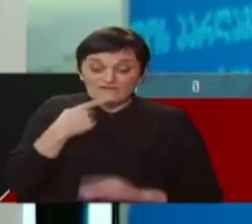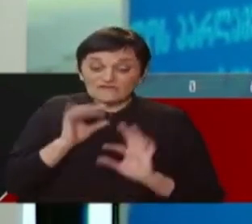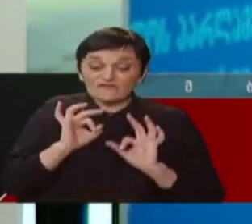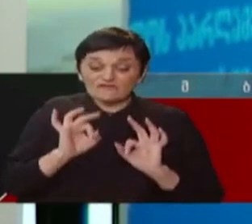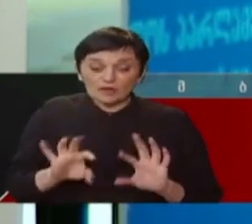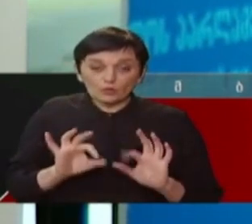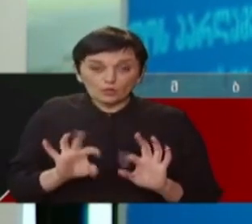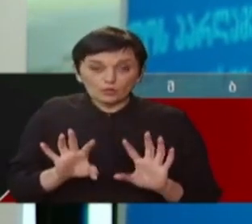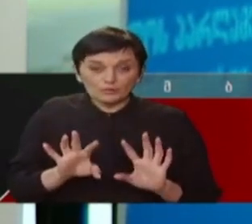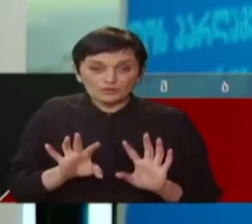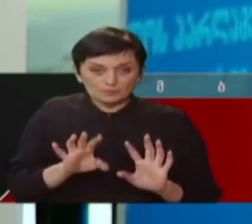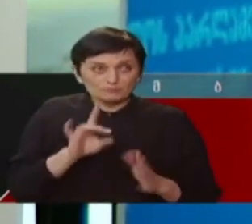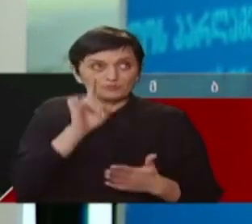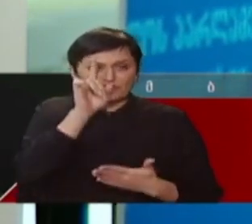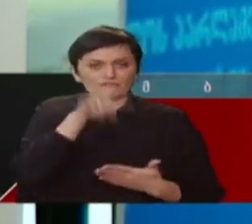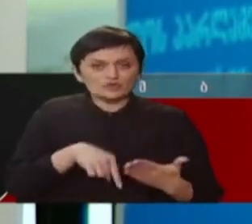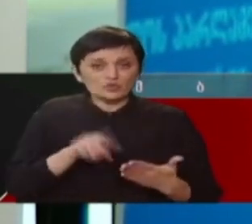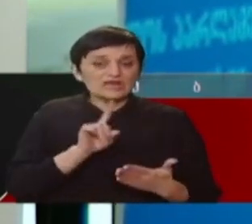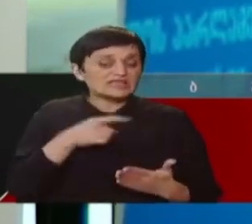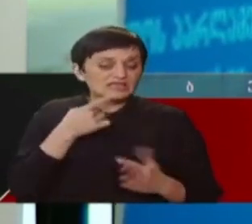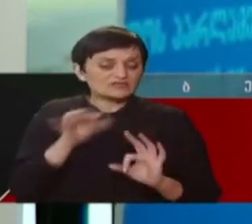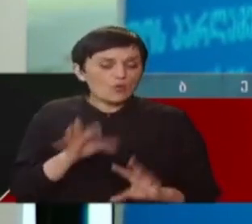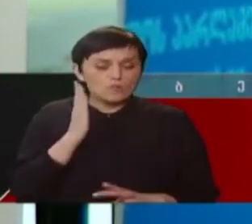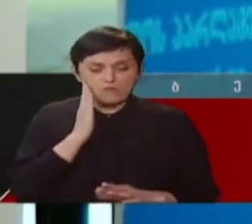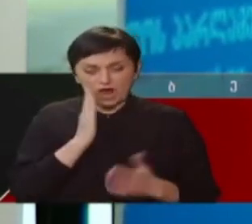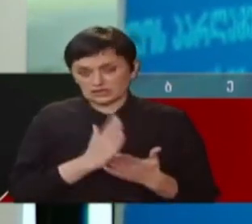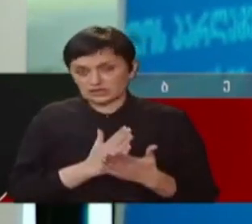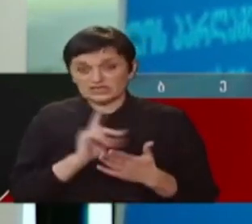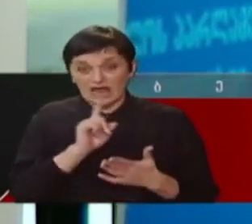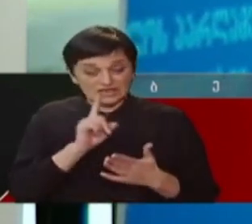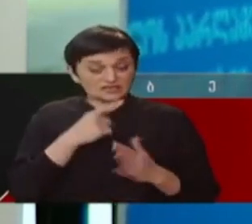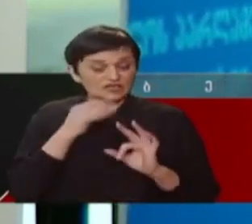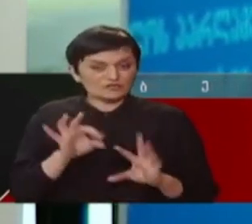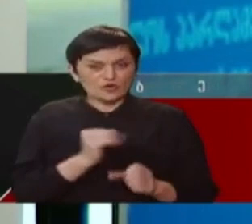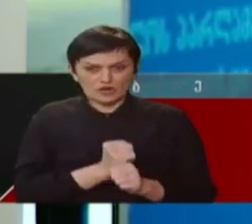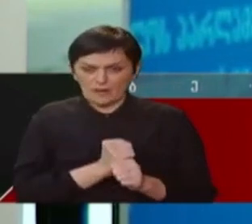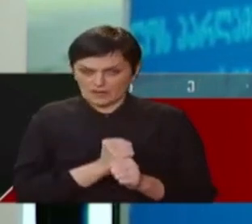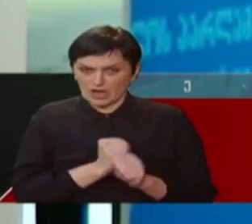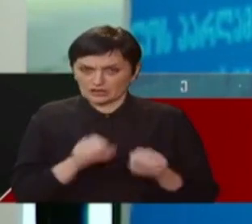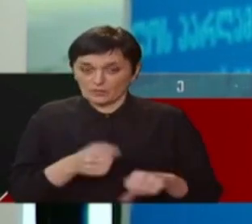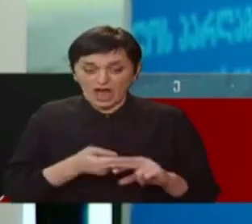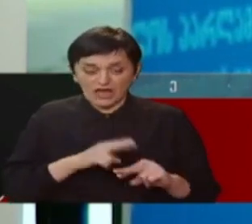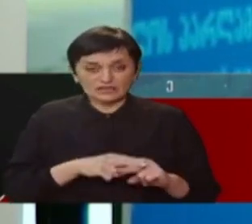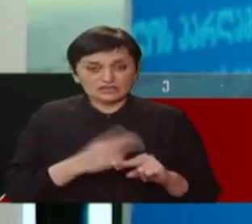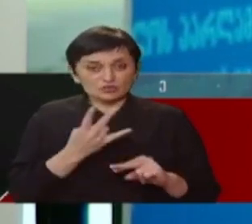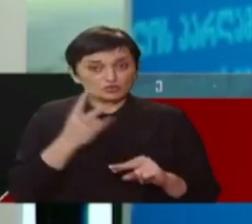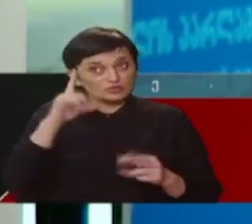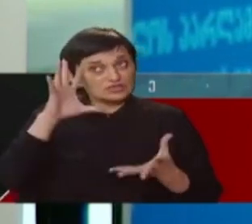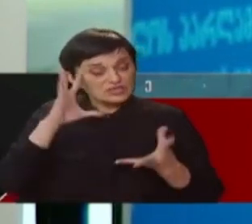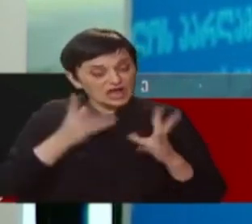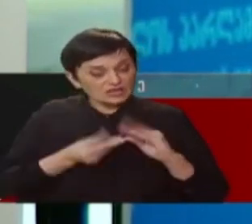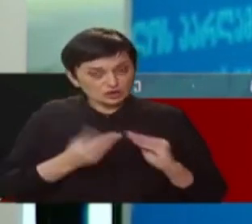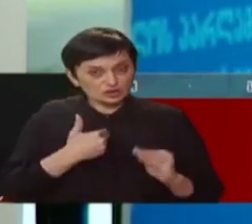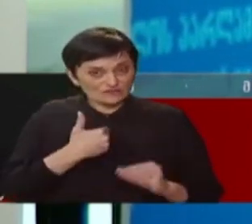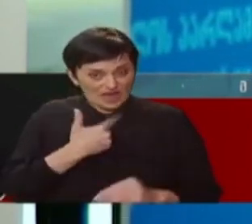რამეს, ანუ გუჯეროდეს რომ რასაც ვეუბნებით ის მართალია და რასაც ვეუბნებით იმის გამკეთებლები ვართ. ესა გვაქვს მეგონი გადასააზრებელი ამ წუთას